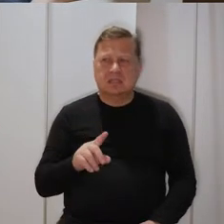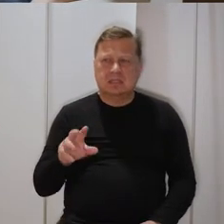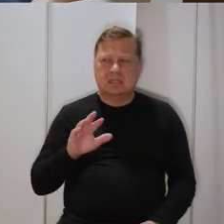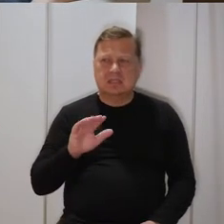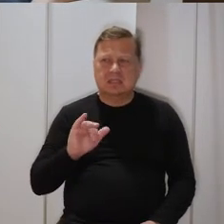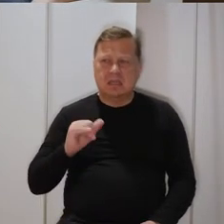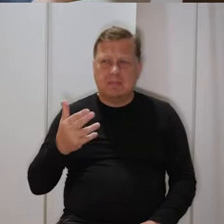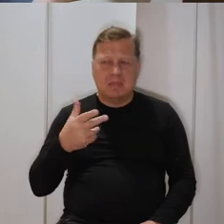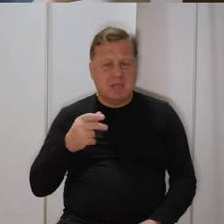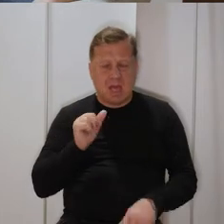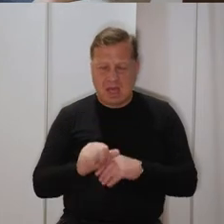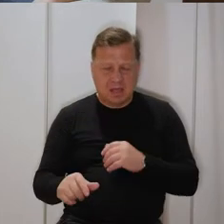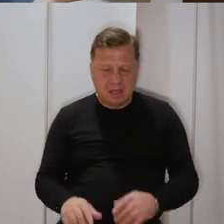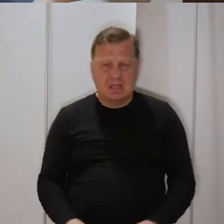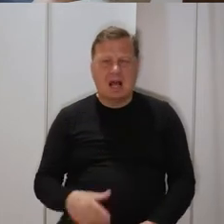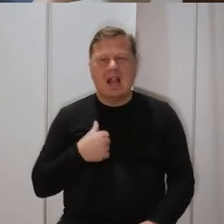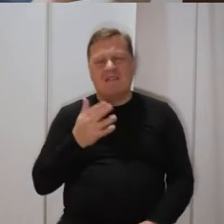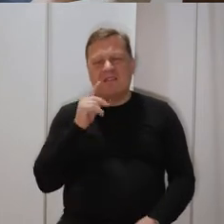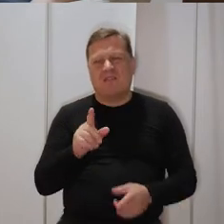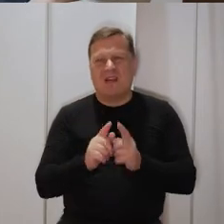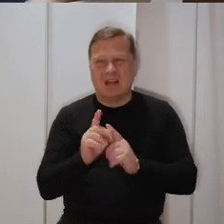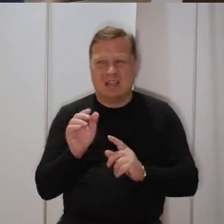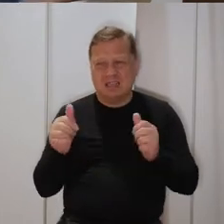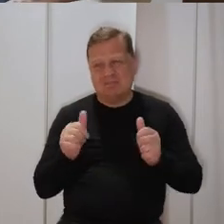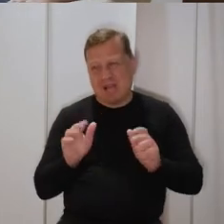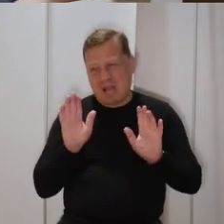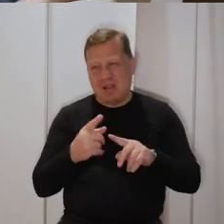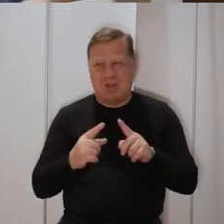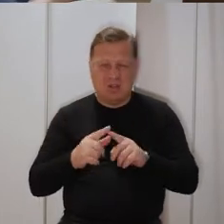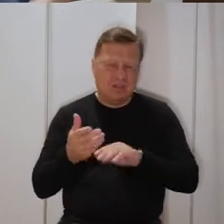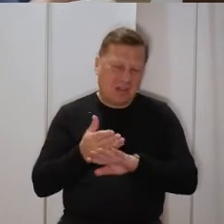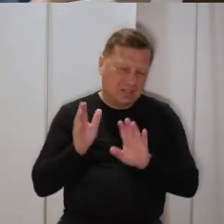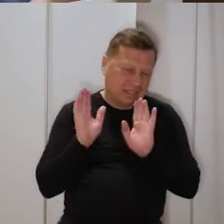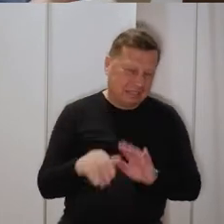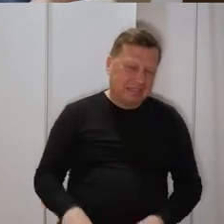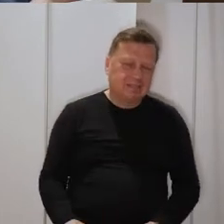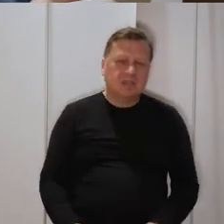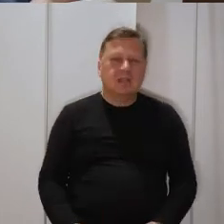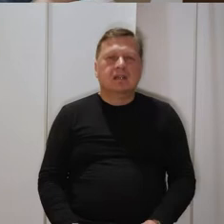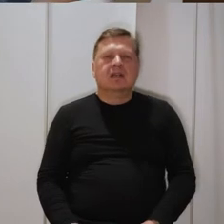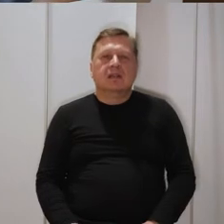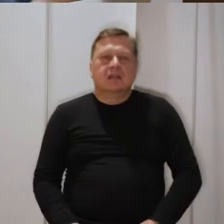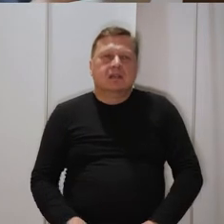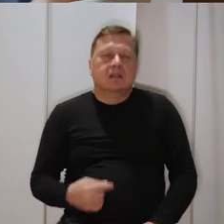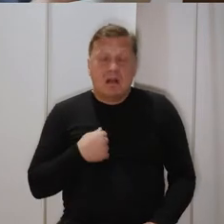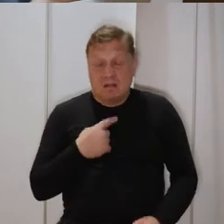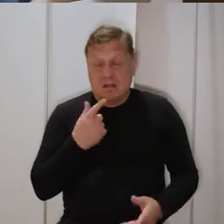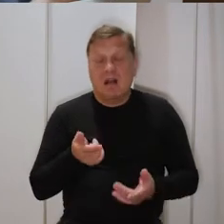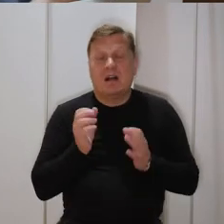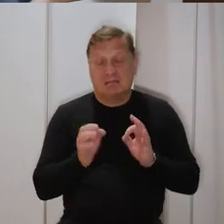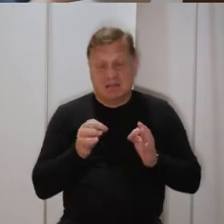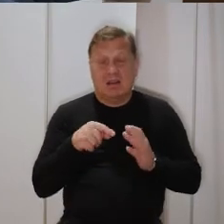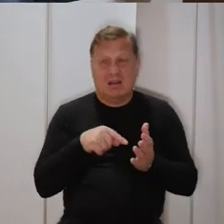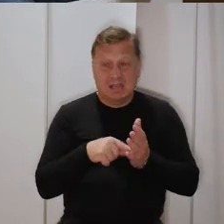jest plansza, więc to jest oszustwo. No takie lekkie oszustwo, jest też plansza Stosi, która jest absolutnie oficjalnym komiksem